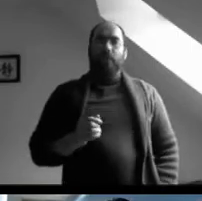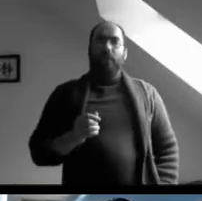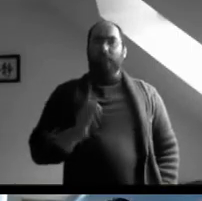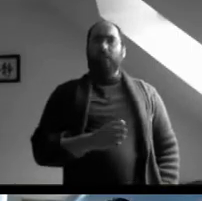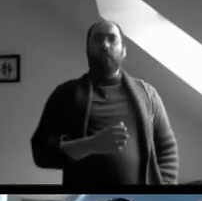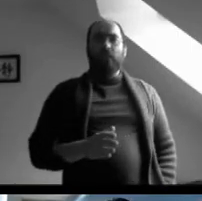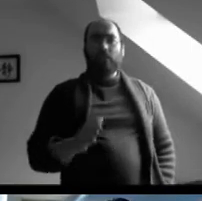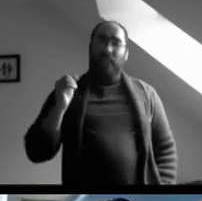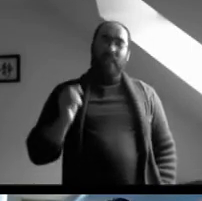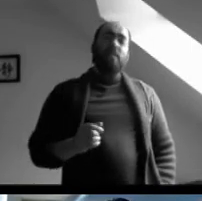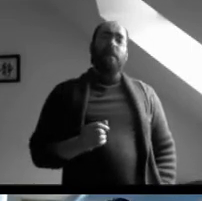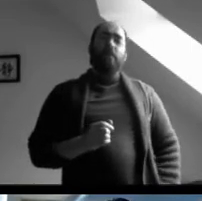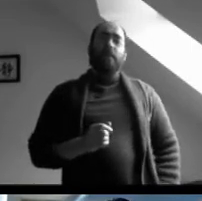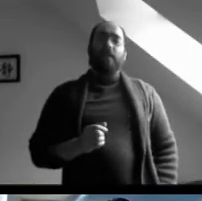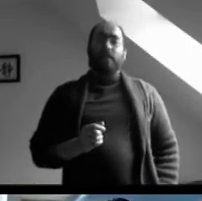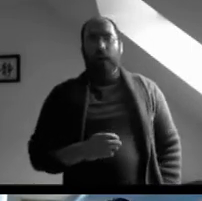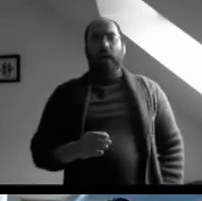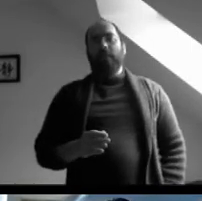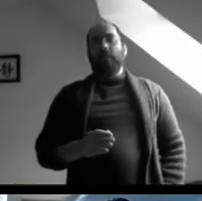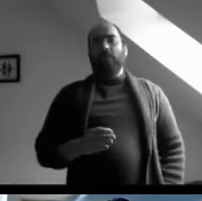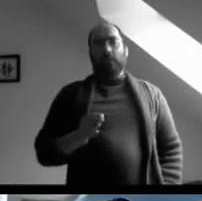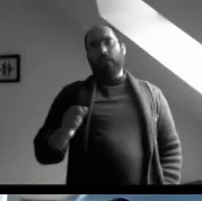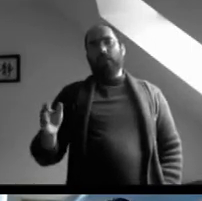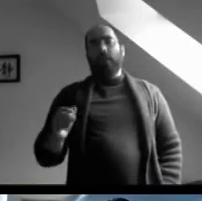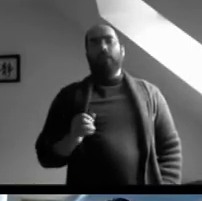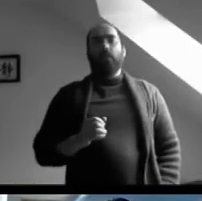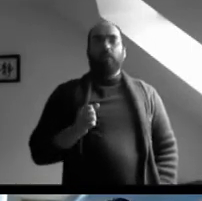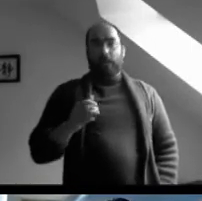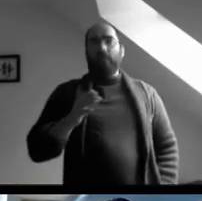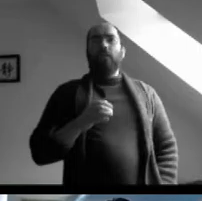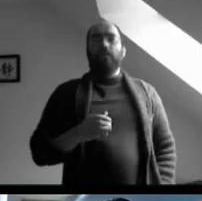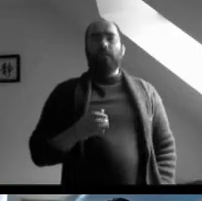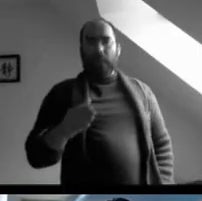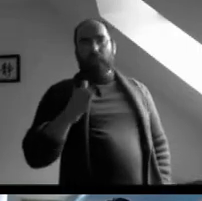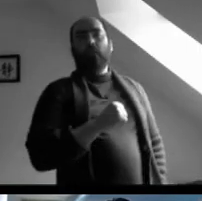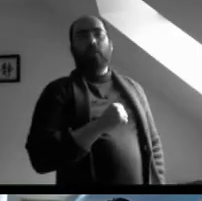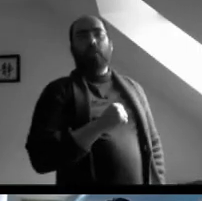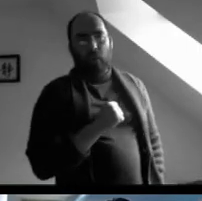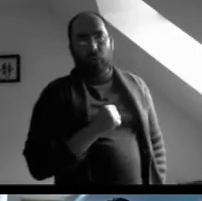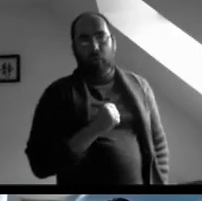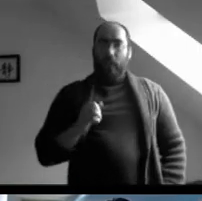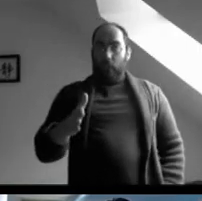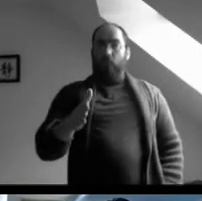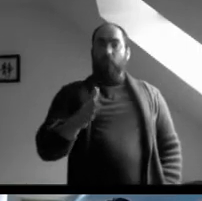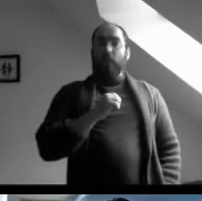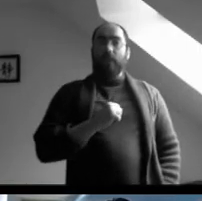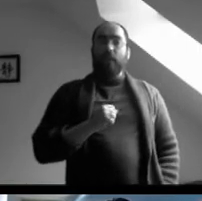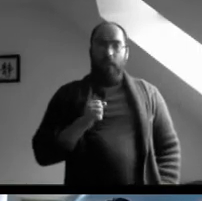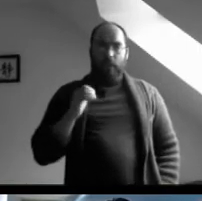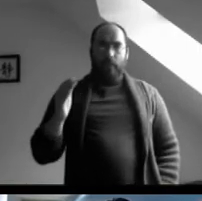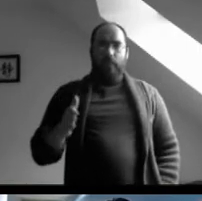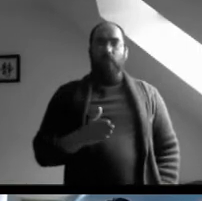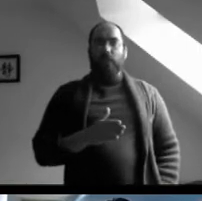Busan est un film dense et hyper efficace, à l'image de The Host avant lui, assimilant le style américain contemporain dans son propos. Il en formule la